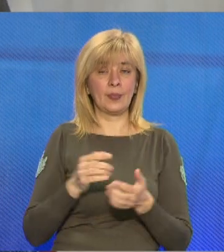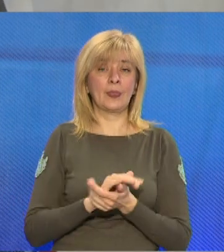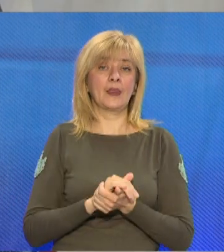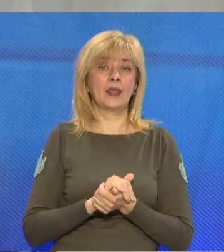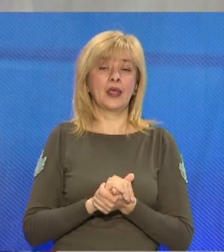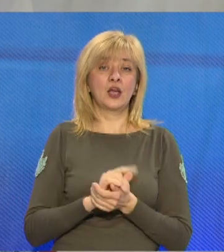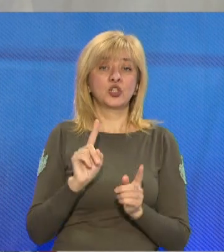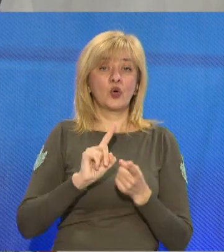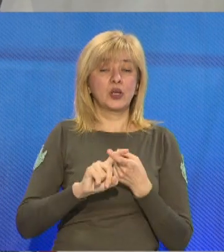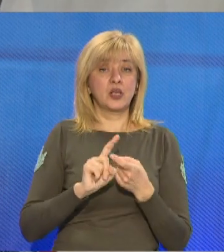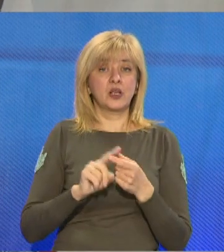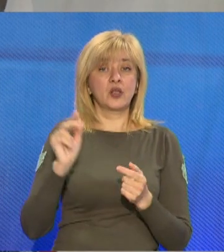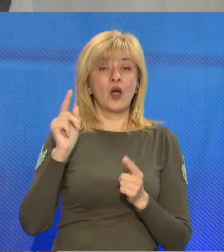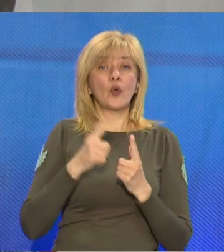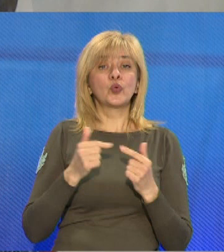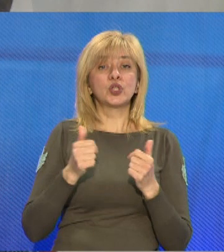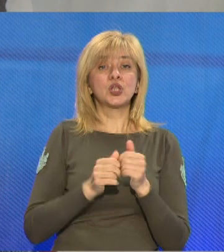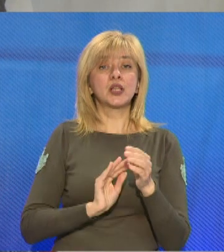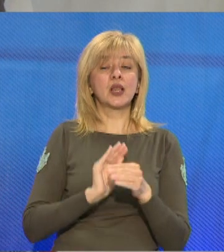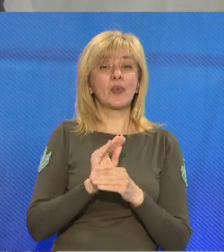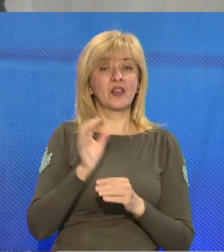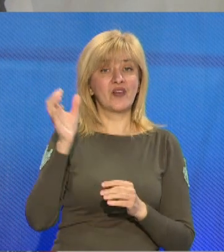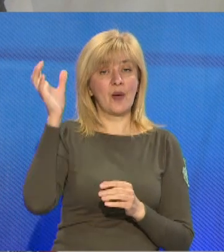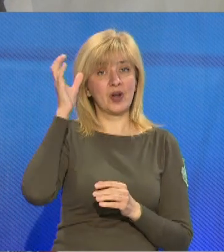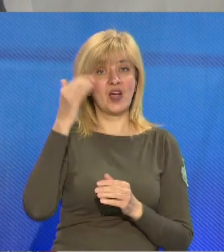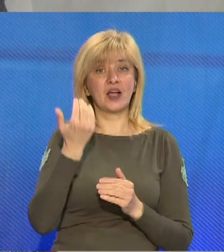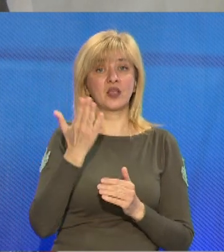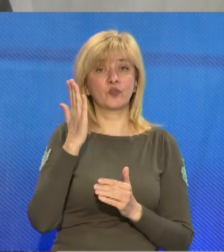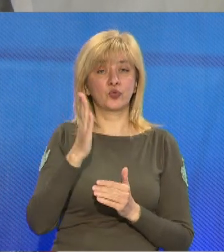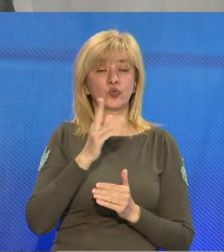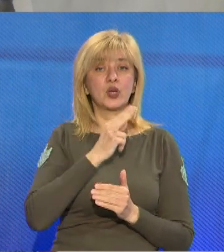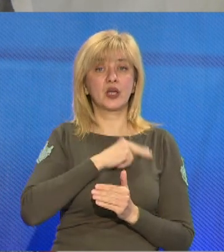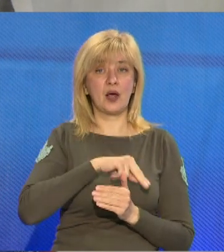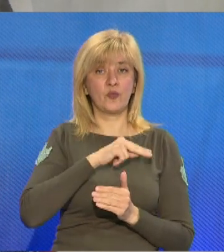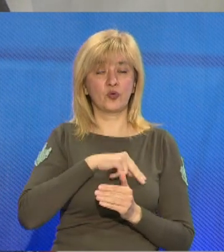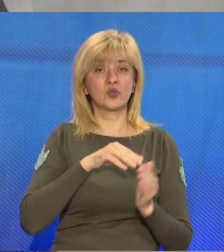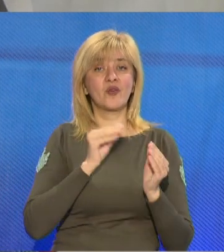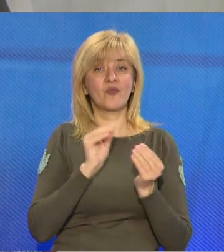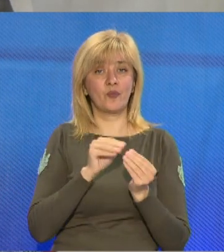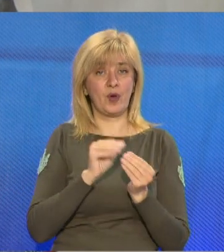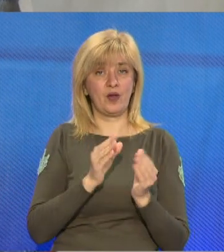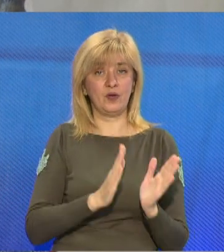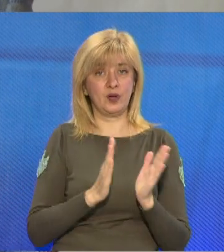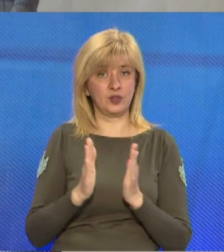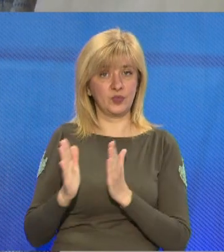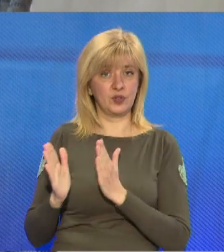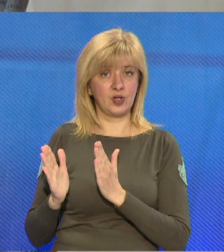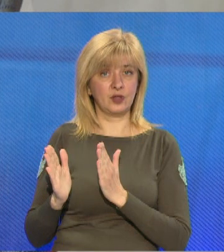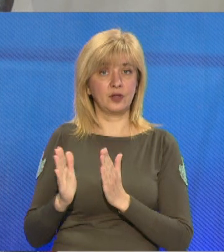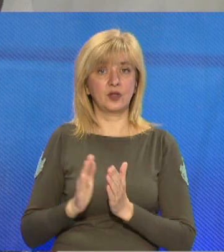Что касается учреждений дополнительного образования, они в каникулярный период будут работать, в принципе, в таком же штатном режиме,